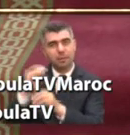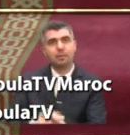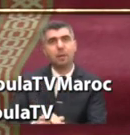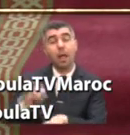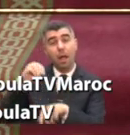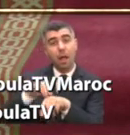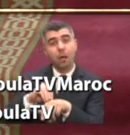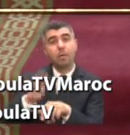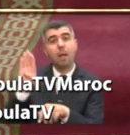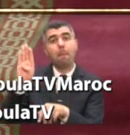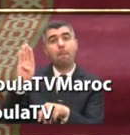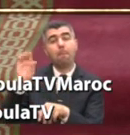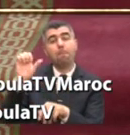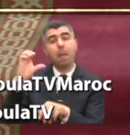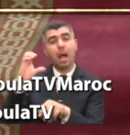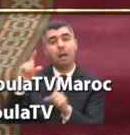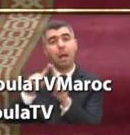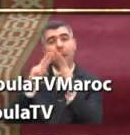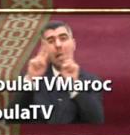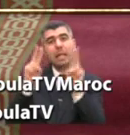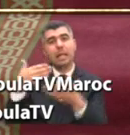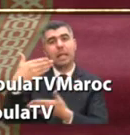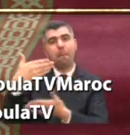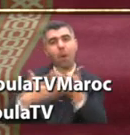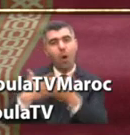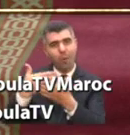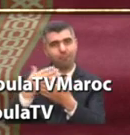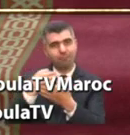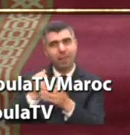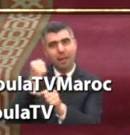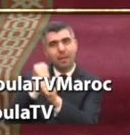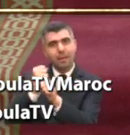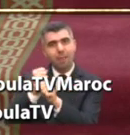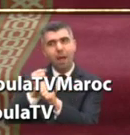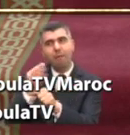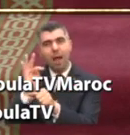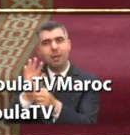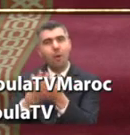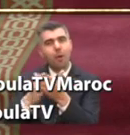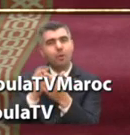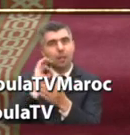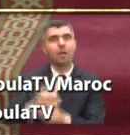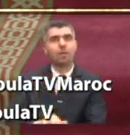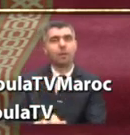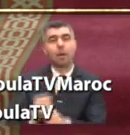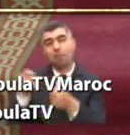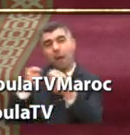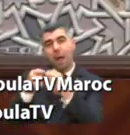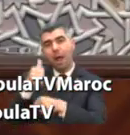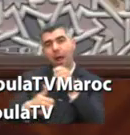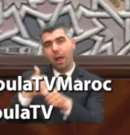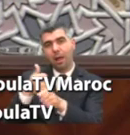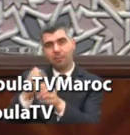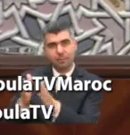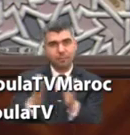البكالوريا المهنية بنسبة 4 مرات على المقارنة مع السنة الفارطة. شكرا.